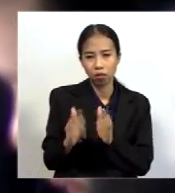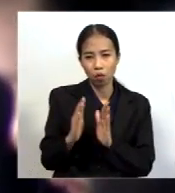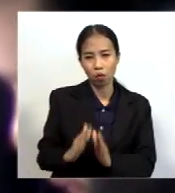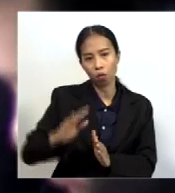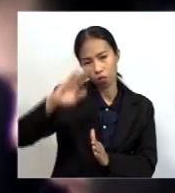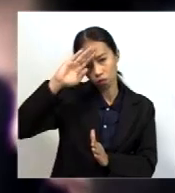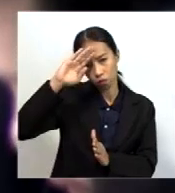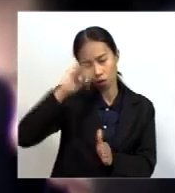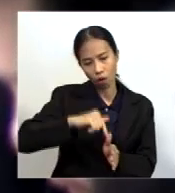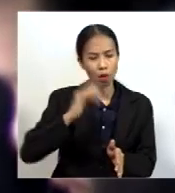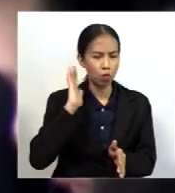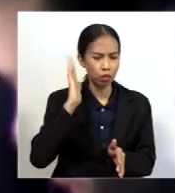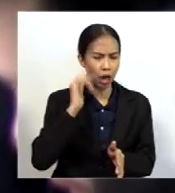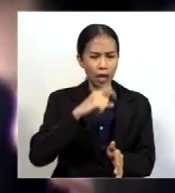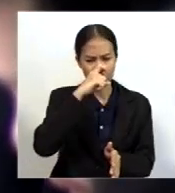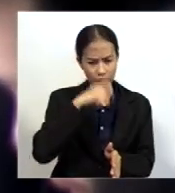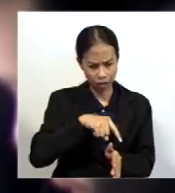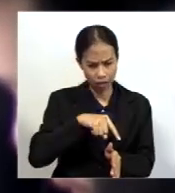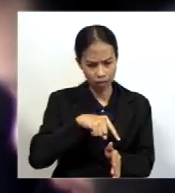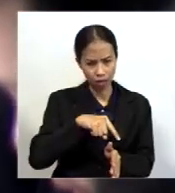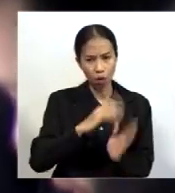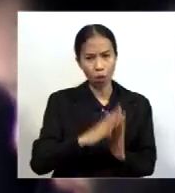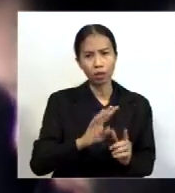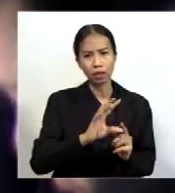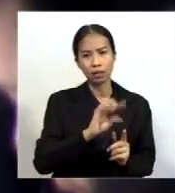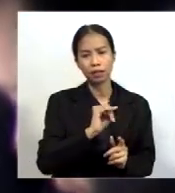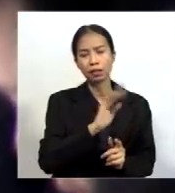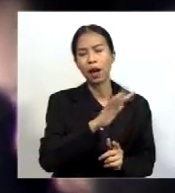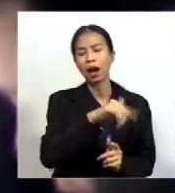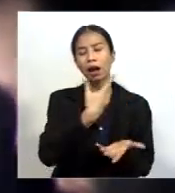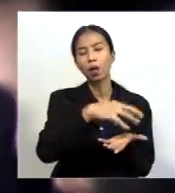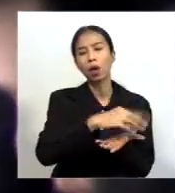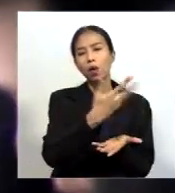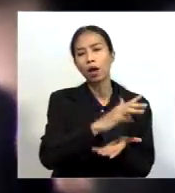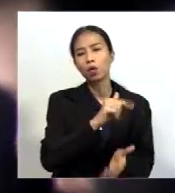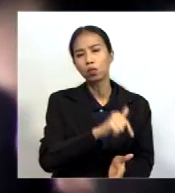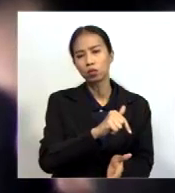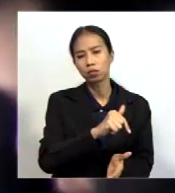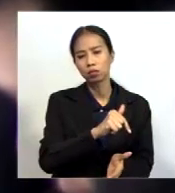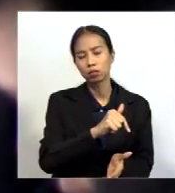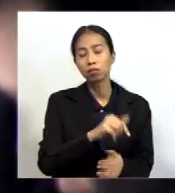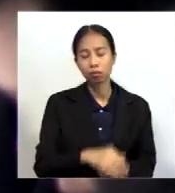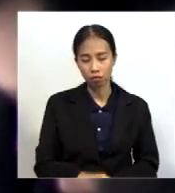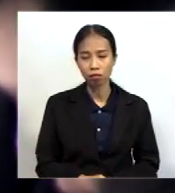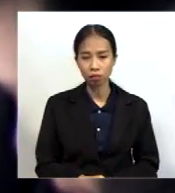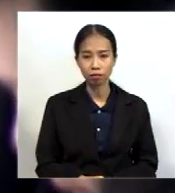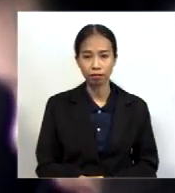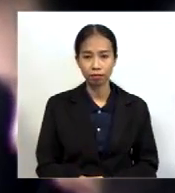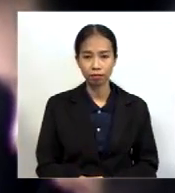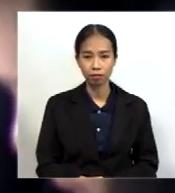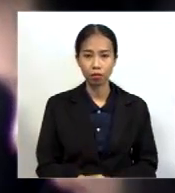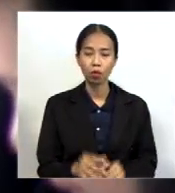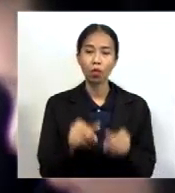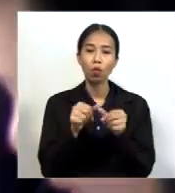ายไทยรายที่45ซึ่งเป็นผู้ป่วยที่แถลงไปแล้วนะฮะรายนั้นเป็นผู้ป่วยยืนยันรักษาอยู่